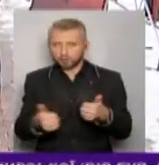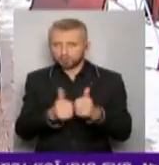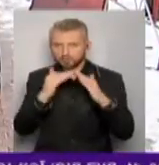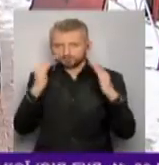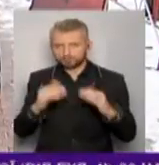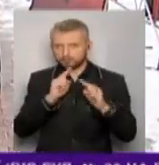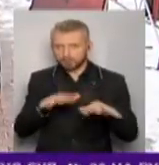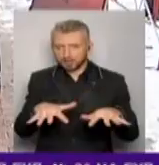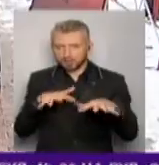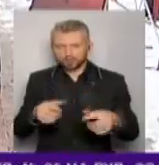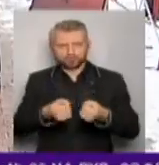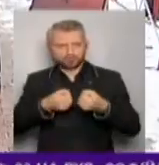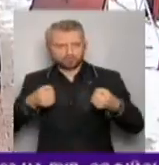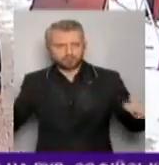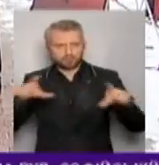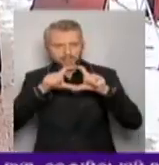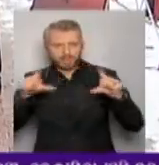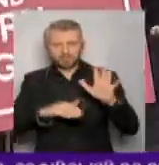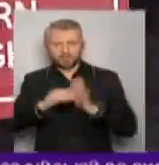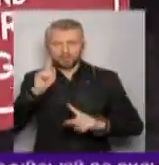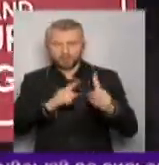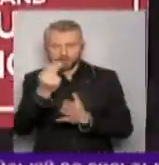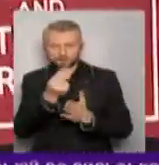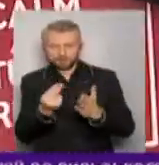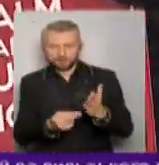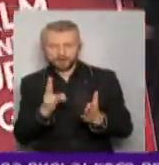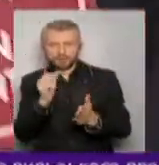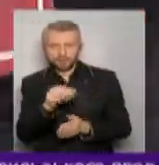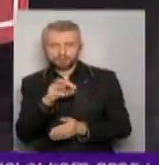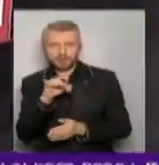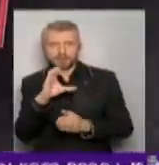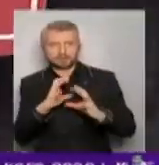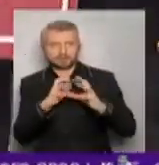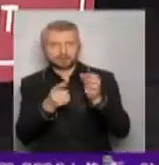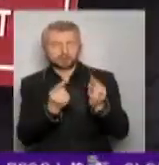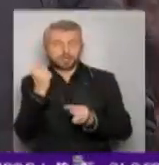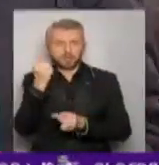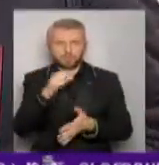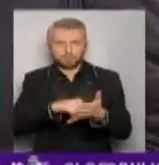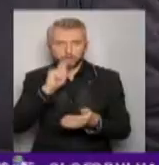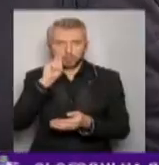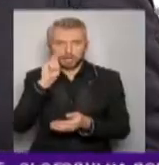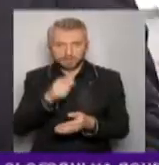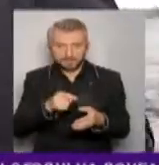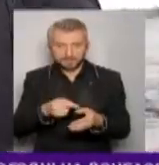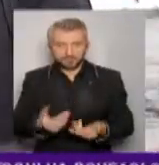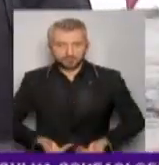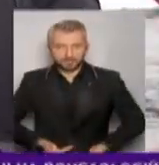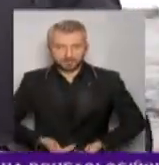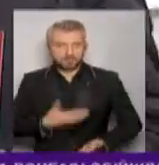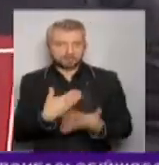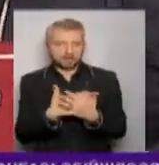Активісти розгорнули плакати, на яких Верховна Рада зображена на Марсі. Такою далекою від українських реалій вона видається